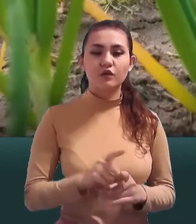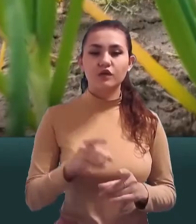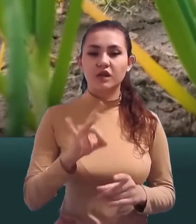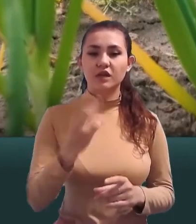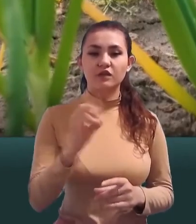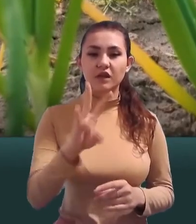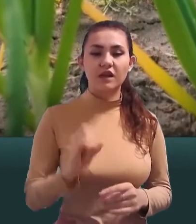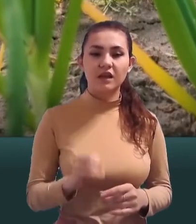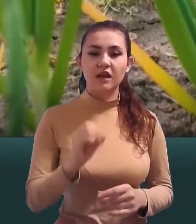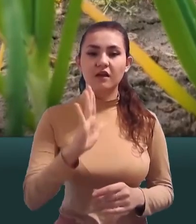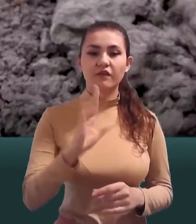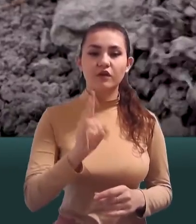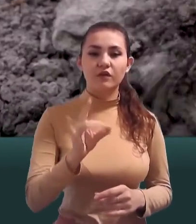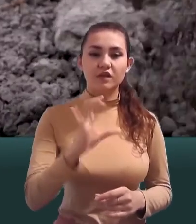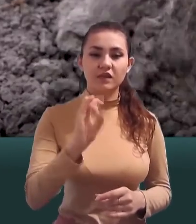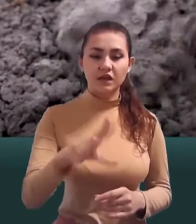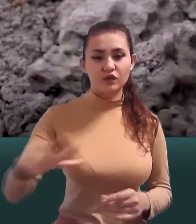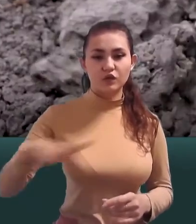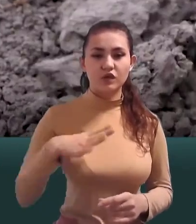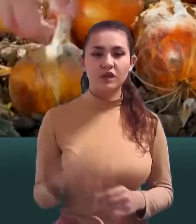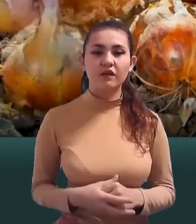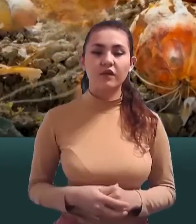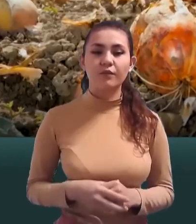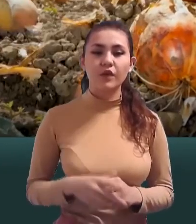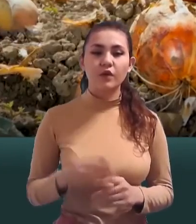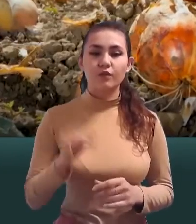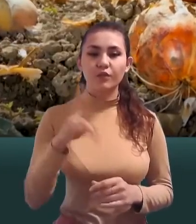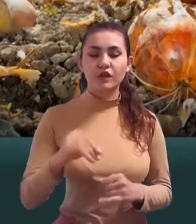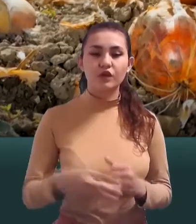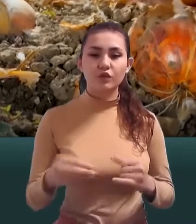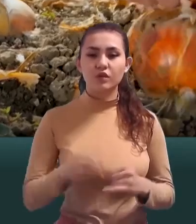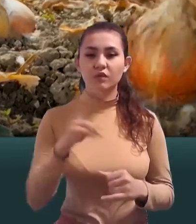це могло б стати суттєвим підґрунтям для зростання